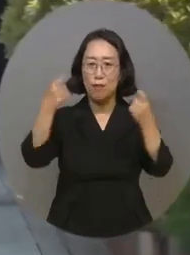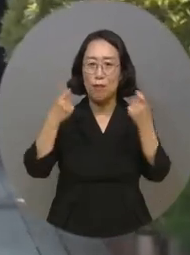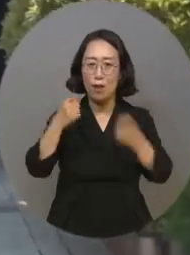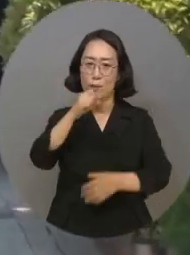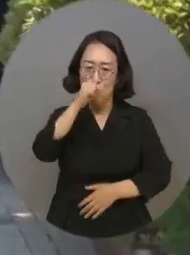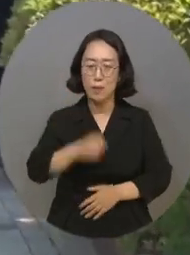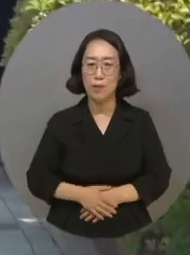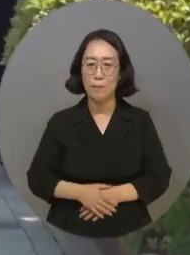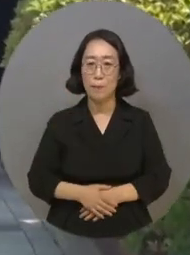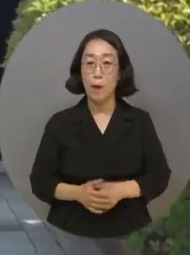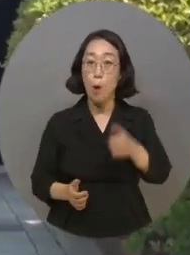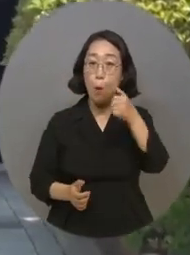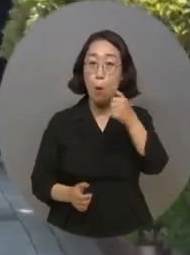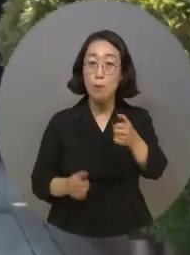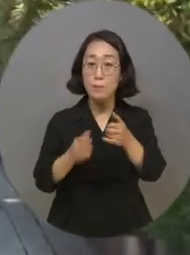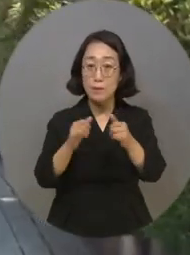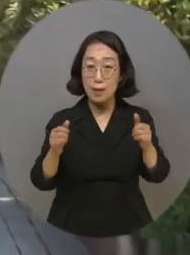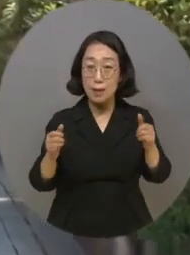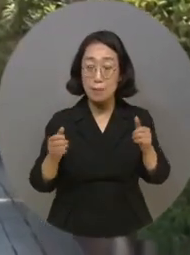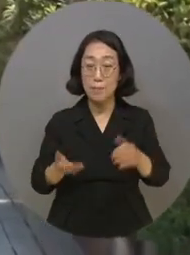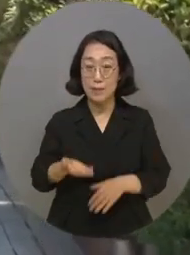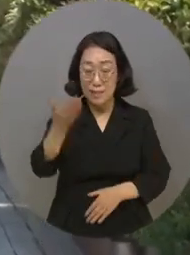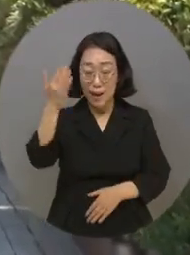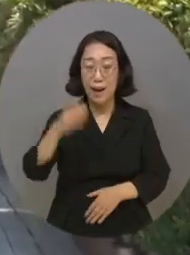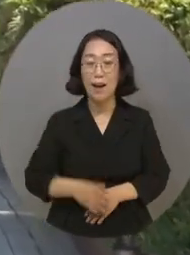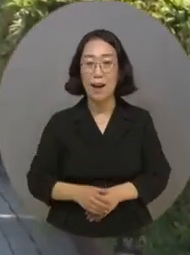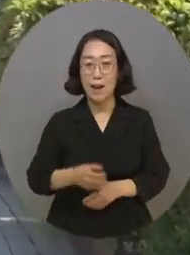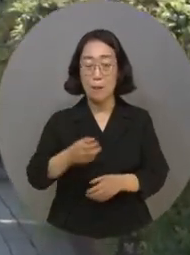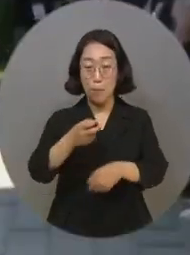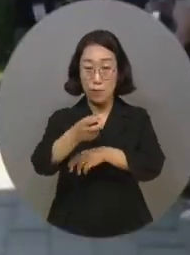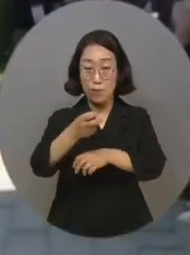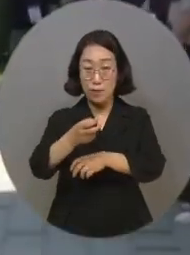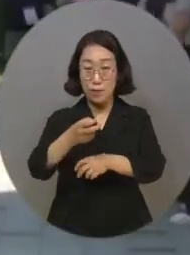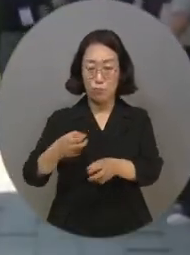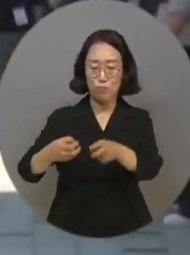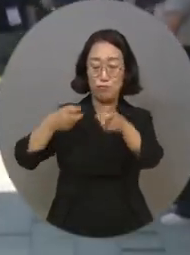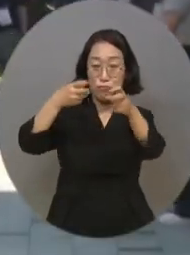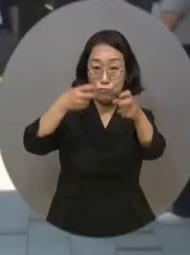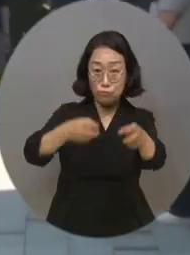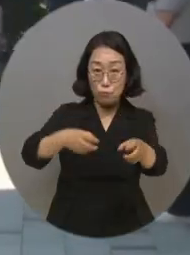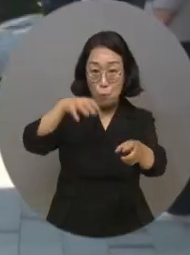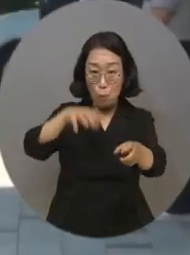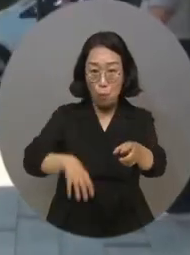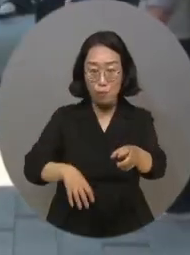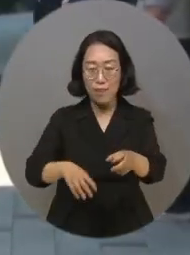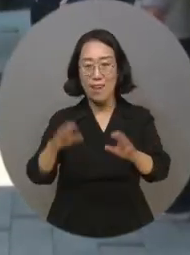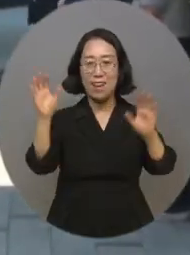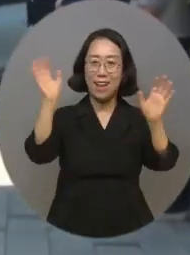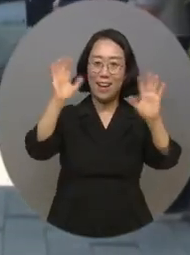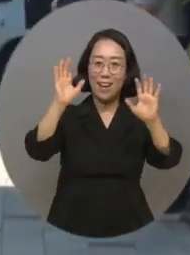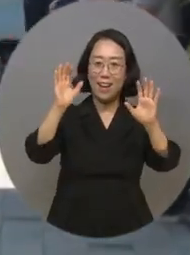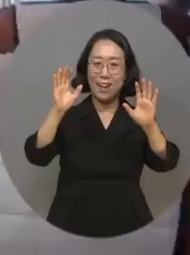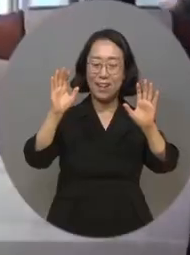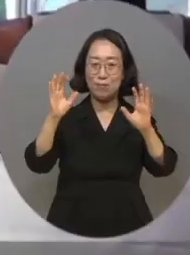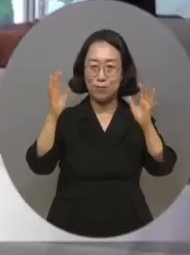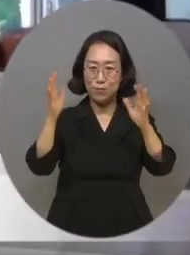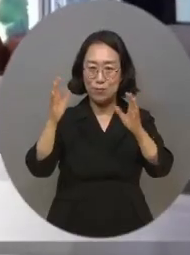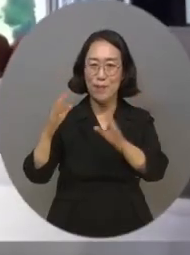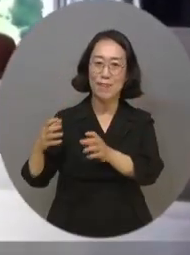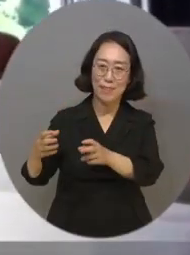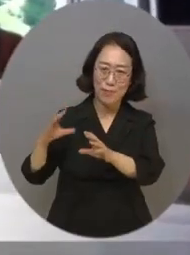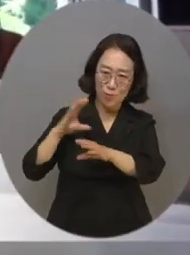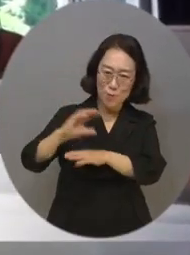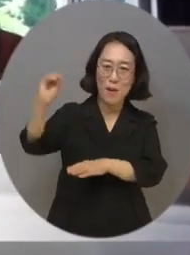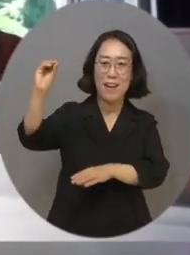50여 명의 부모들을 태운 버스 두 대가 의정부 시청 앞에서 시청 관계자들의 격려를 받으며 출발합니다. 1박